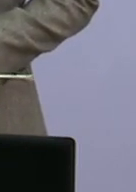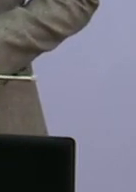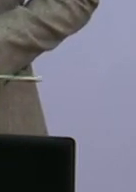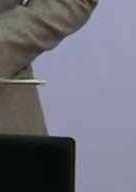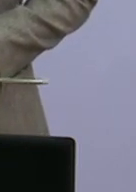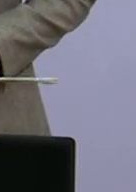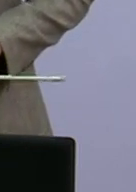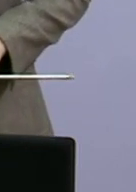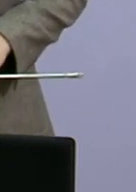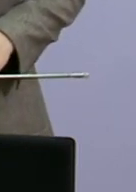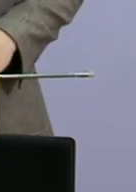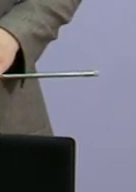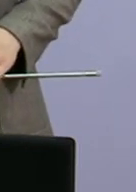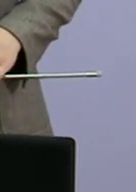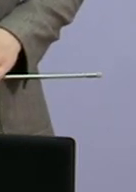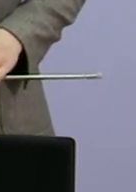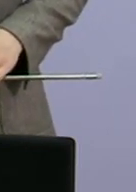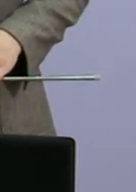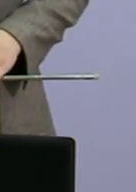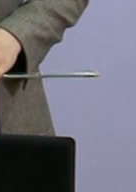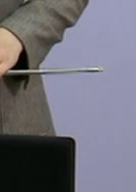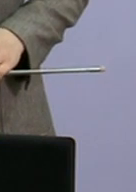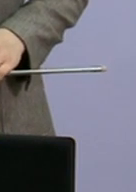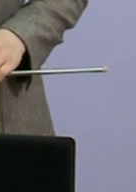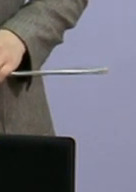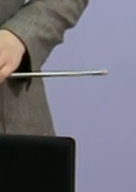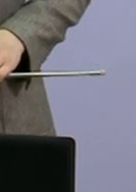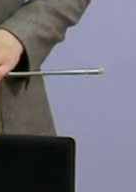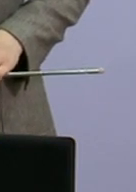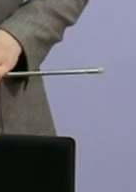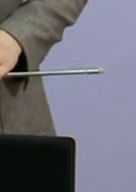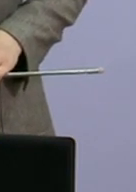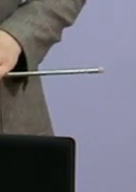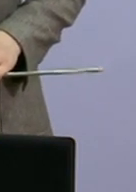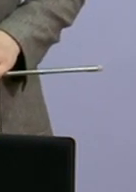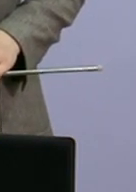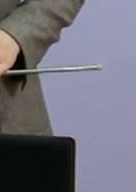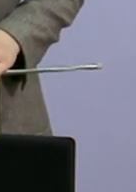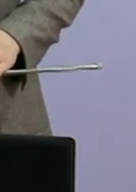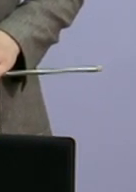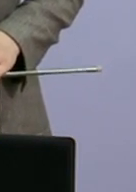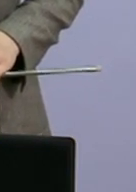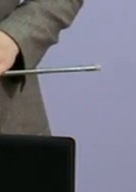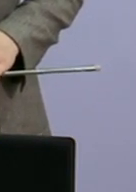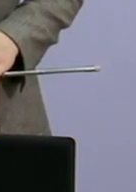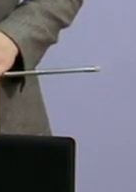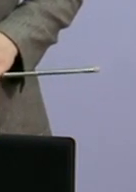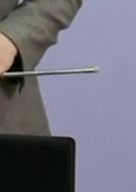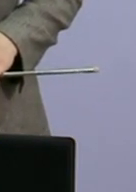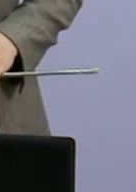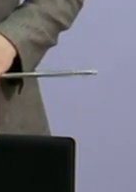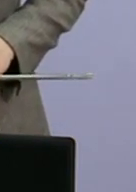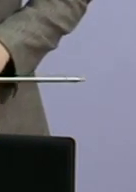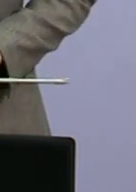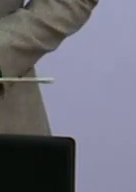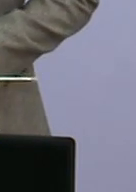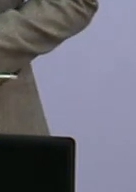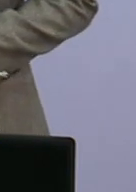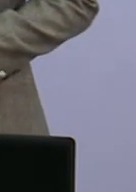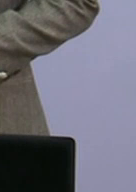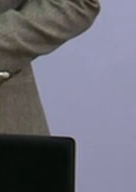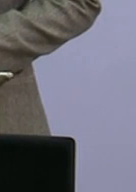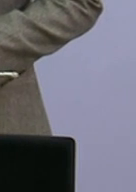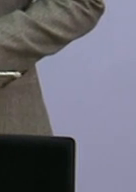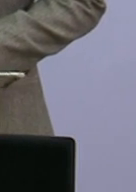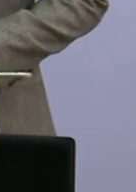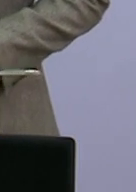SH, CH, XO әріптеріне аяқталатын болса, ES жалғауын жалғайсыздар. Назар